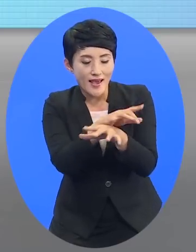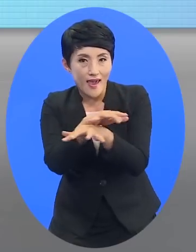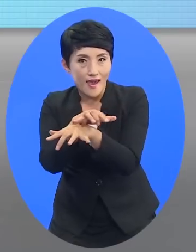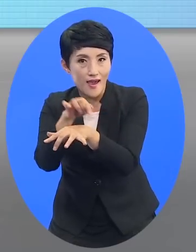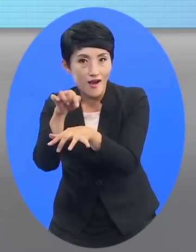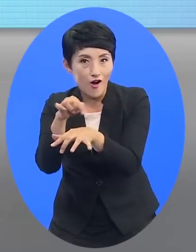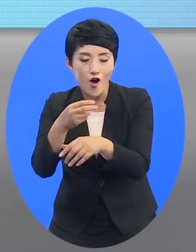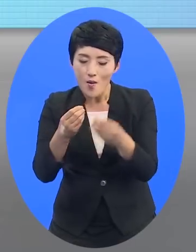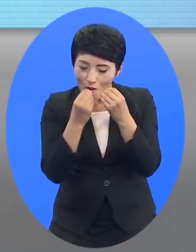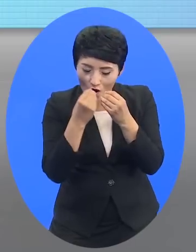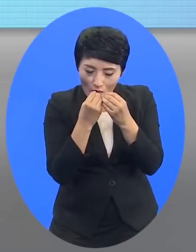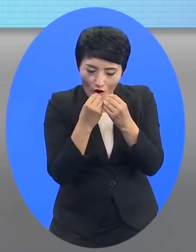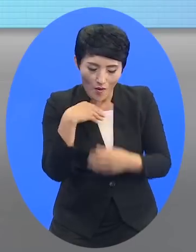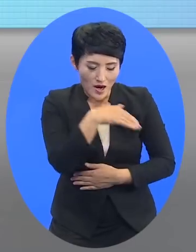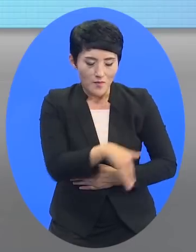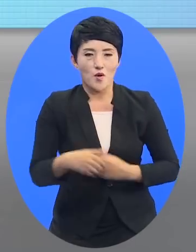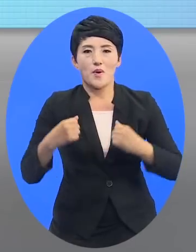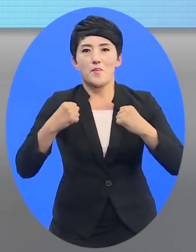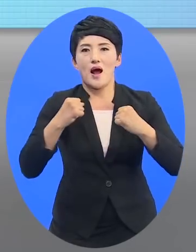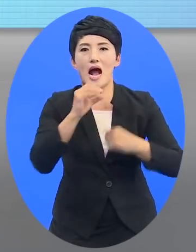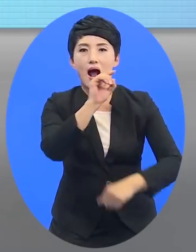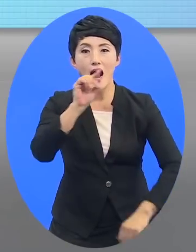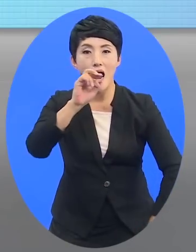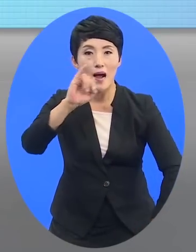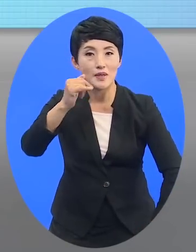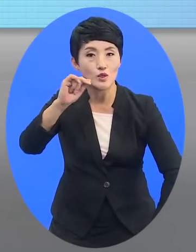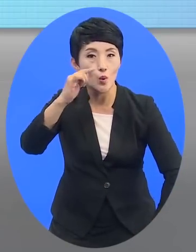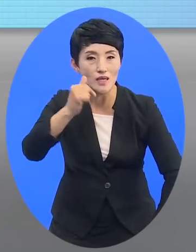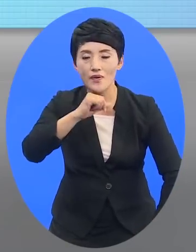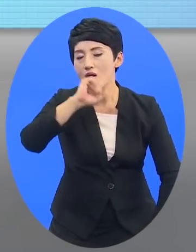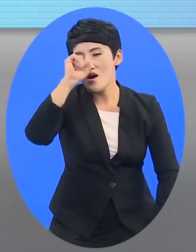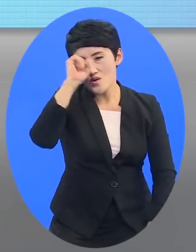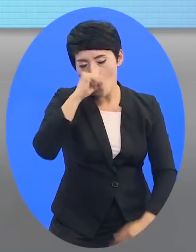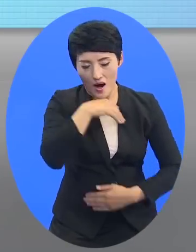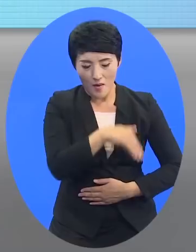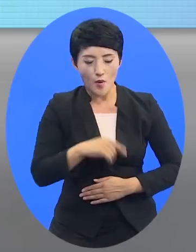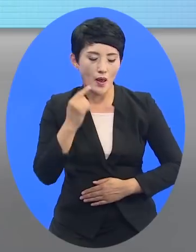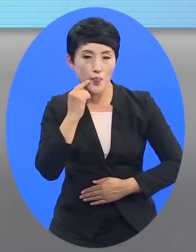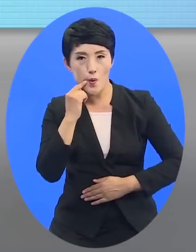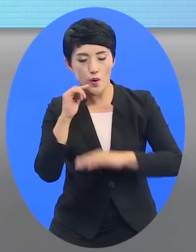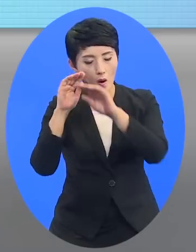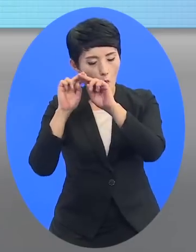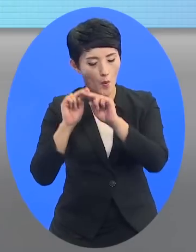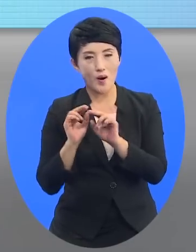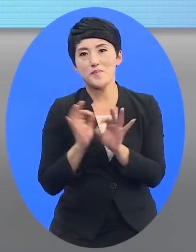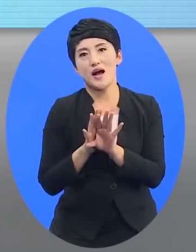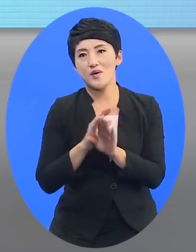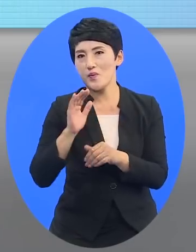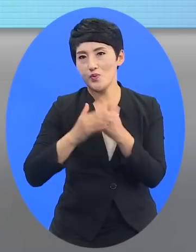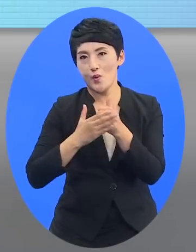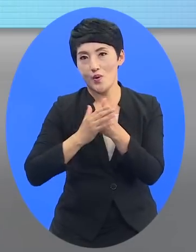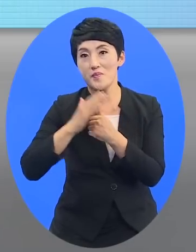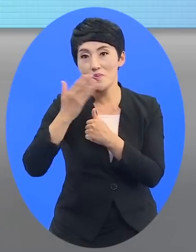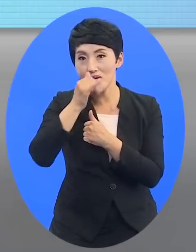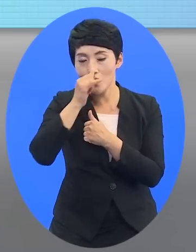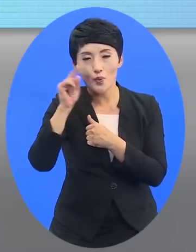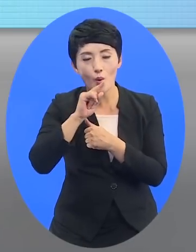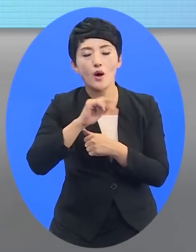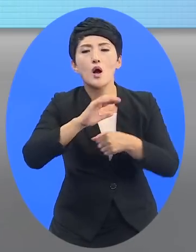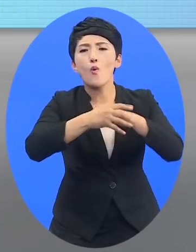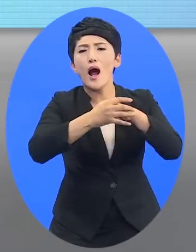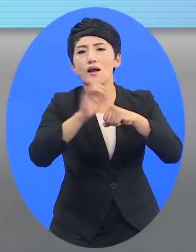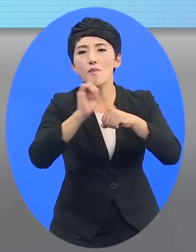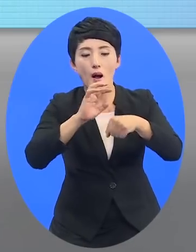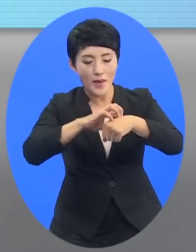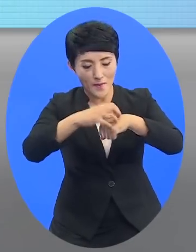효과적이고 아미노산이 풍부해서 몸속 해독작용에 좋습니다. 마지막으로 신의 선물로 알려진 과일 배가